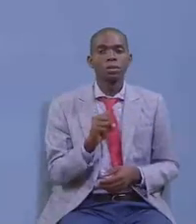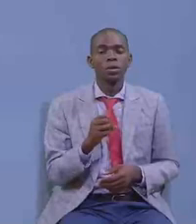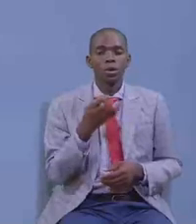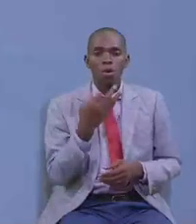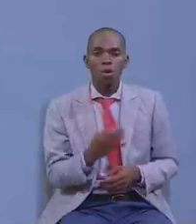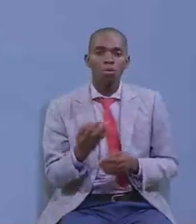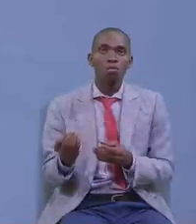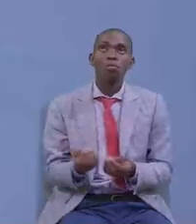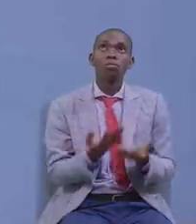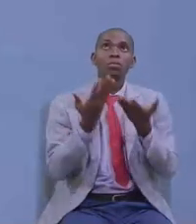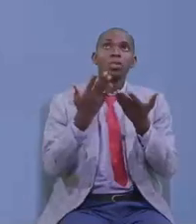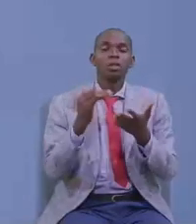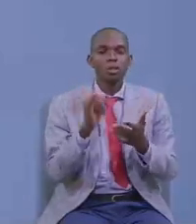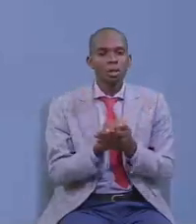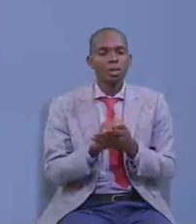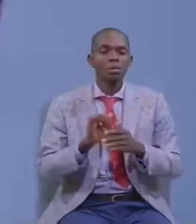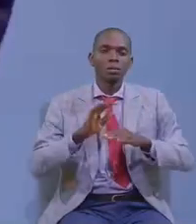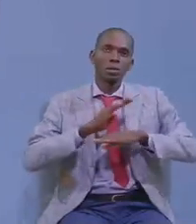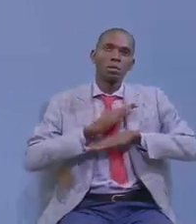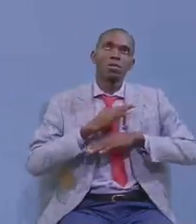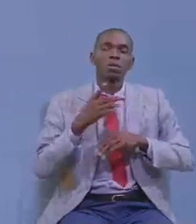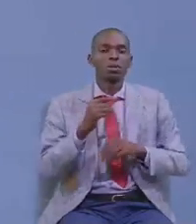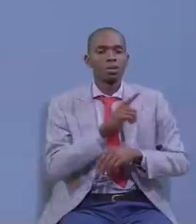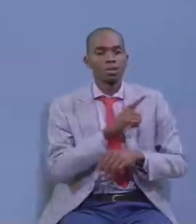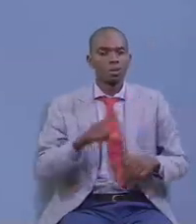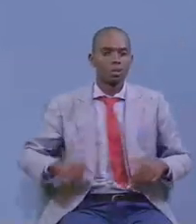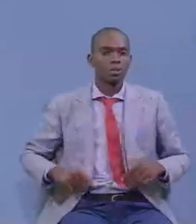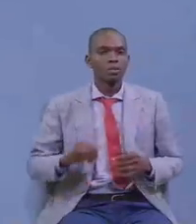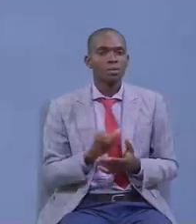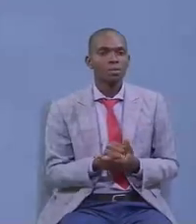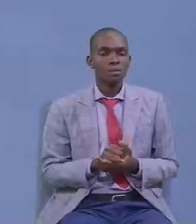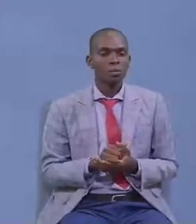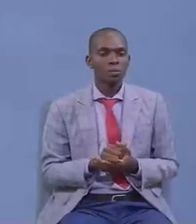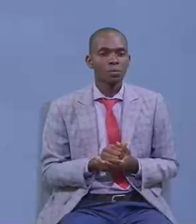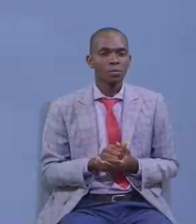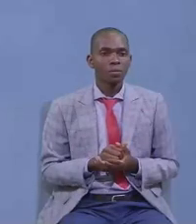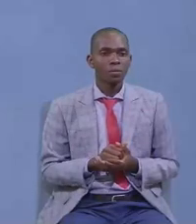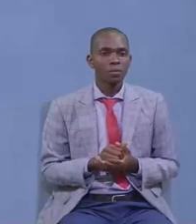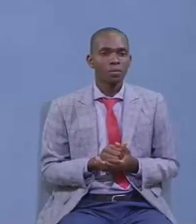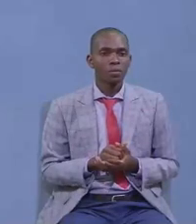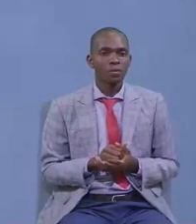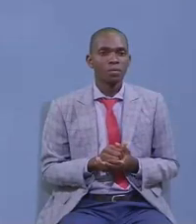C'est cette attitude et cette posture de donner qui est agréable au Seigneur.